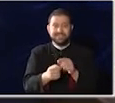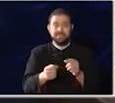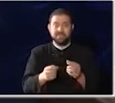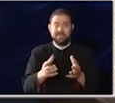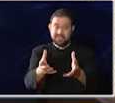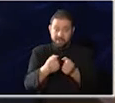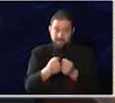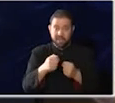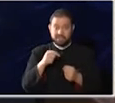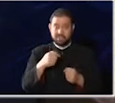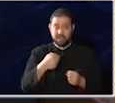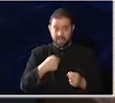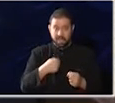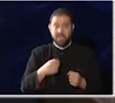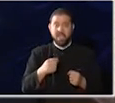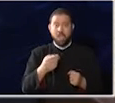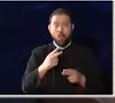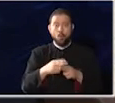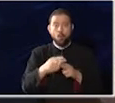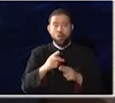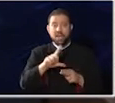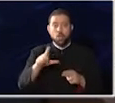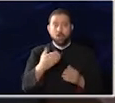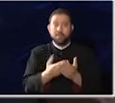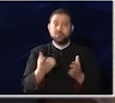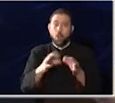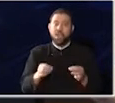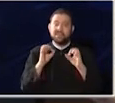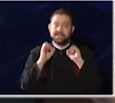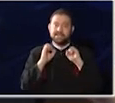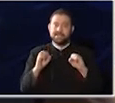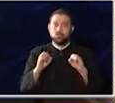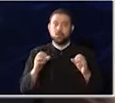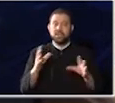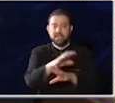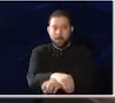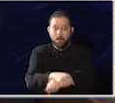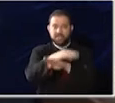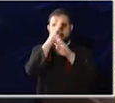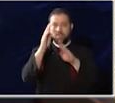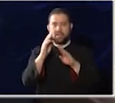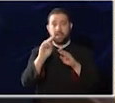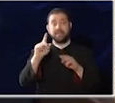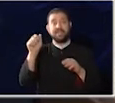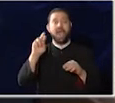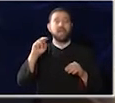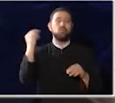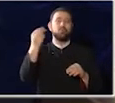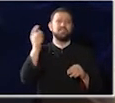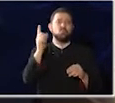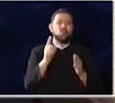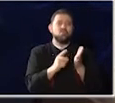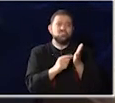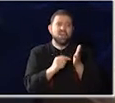dobândească bolile pe care le aveau aceia pentru a fi siguri de mântuire. Dar Dumnezeu nu ne cere